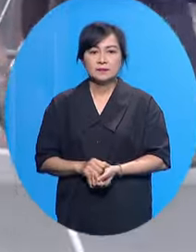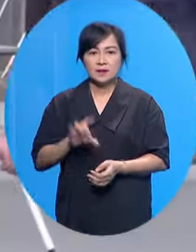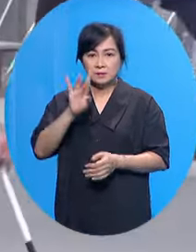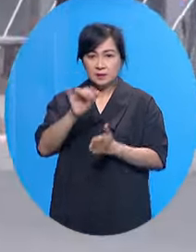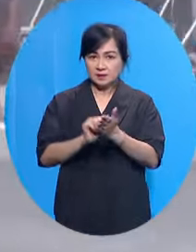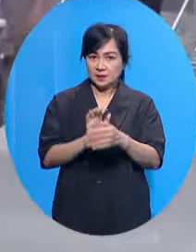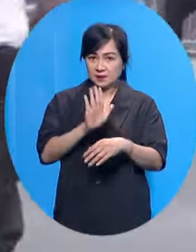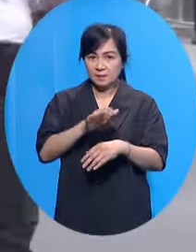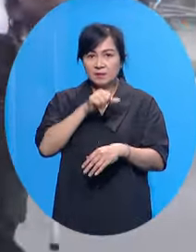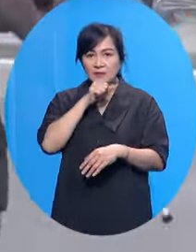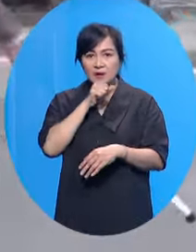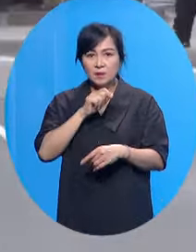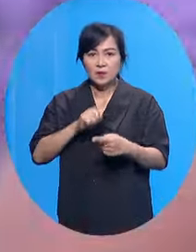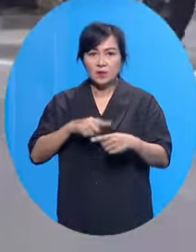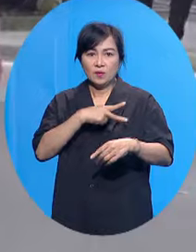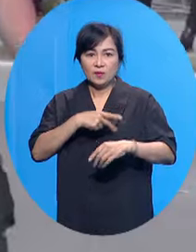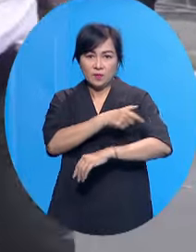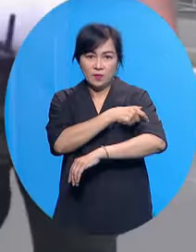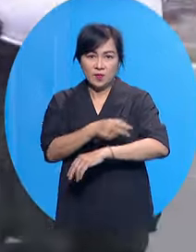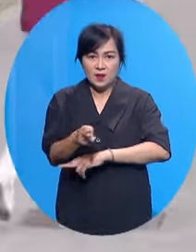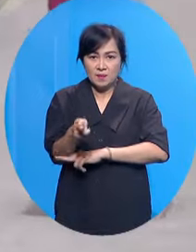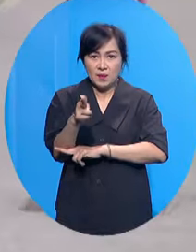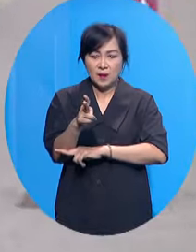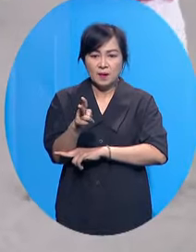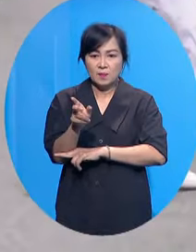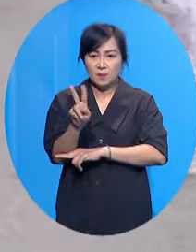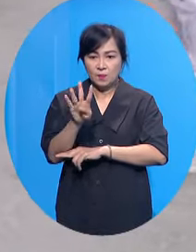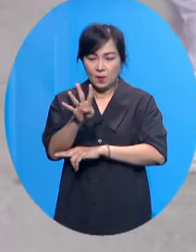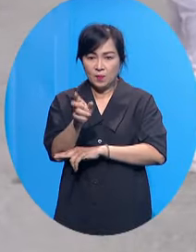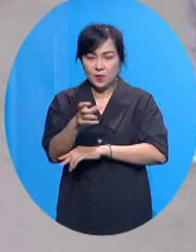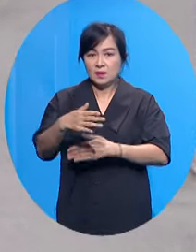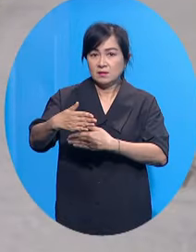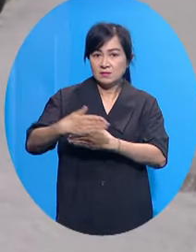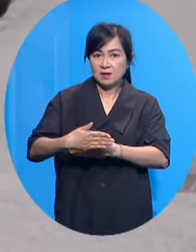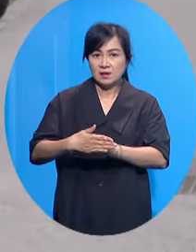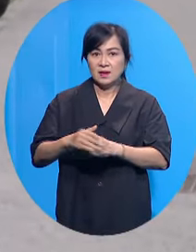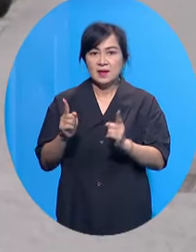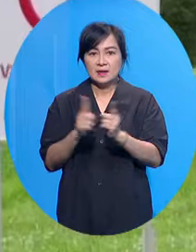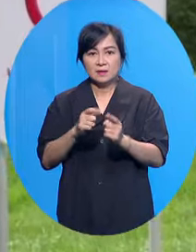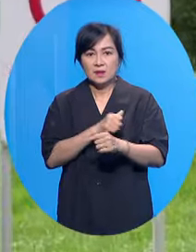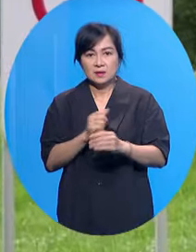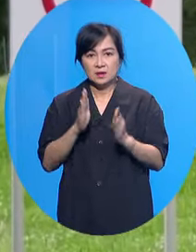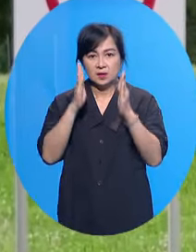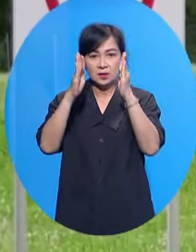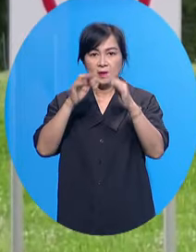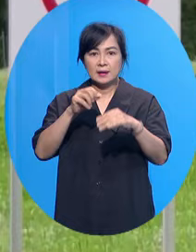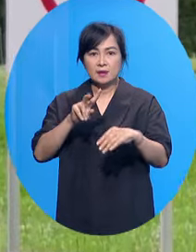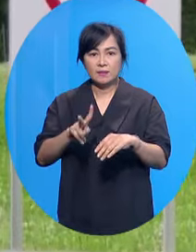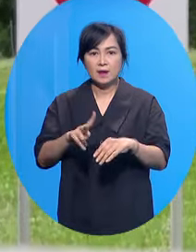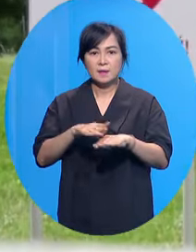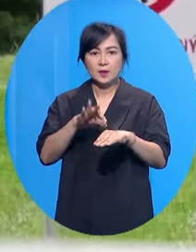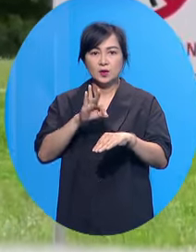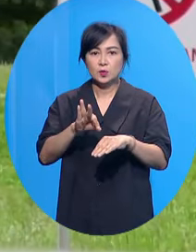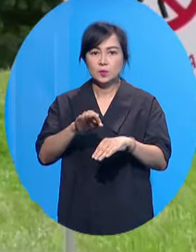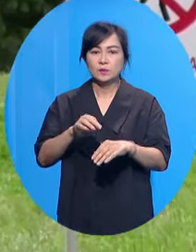ngày 15 tháng 5 ông bị một cụ nhân viên bảo vệ bắn bốn viên đàn ở cự ly gần khi đang gặp gỡ người dân tại thị trấn hanova ở miền